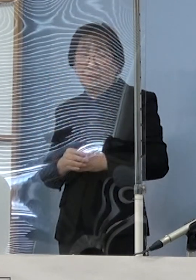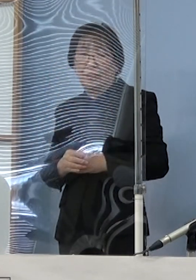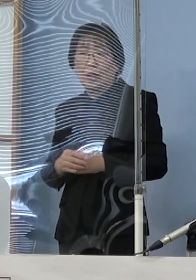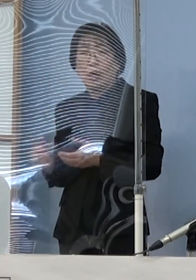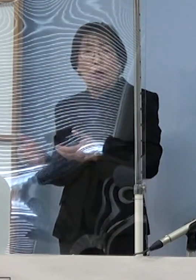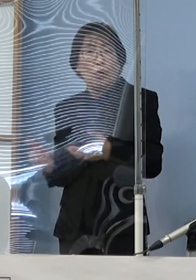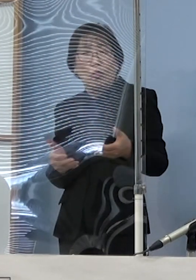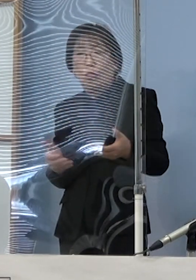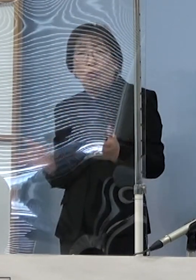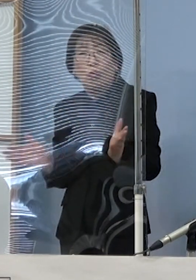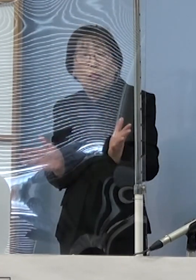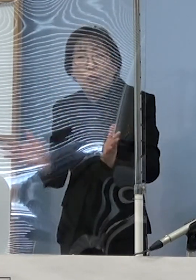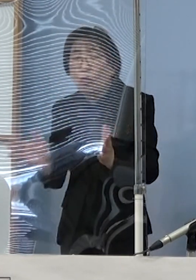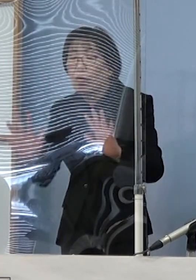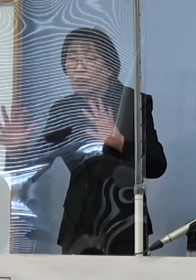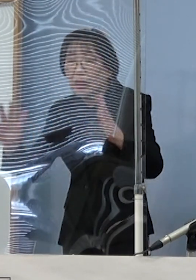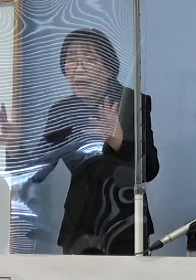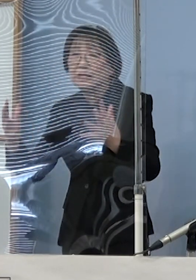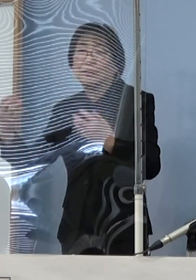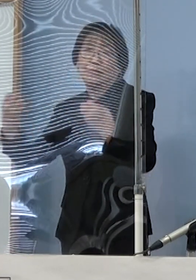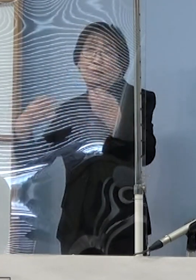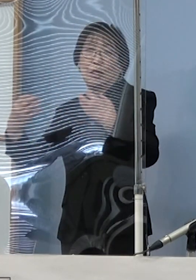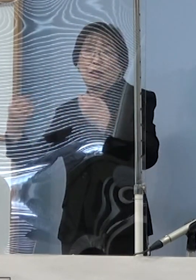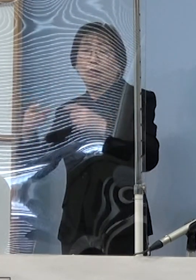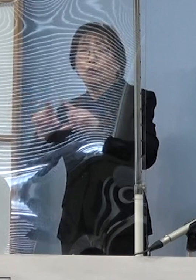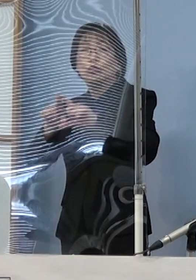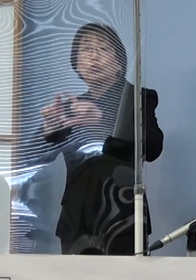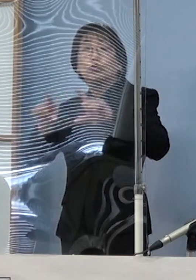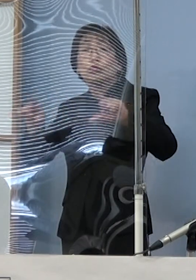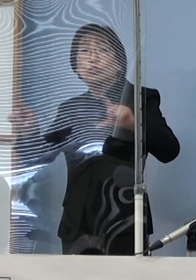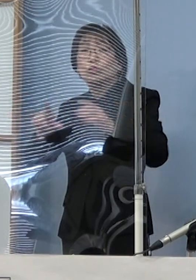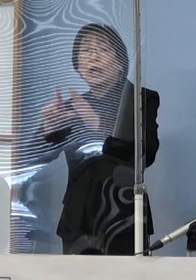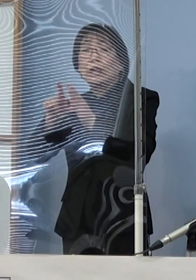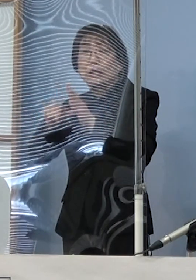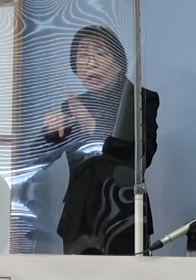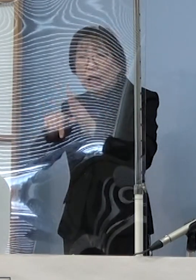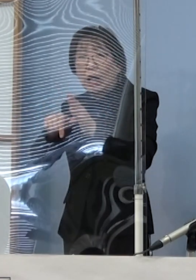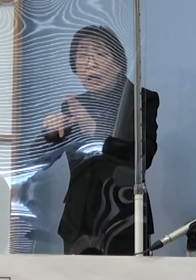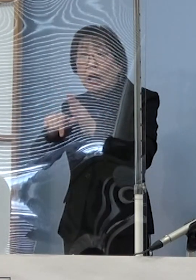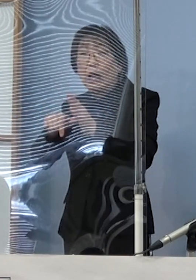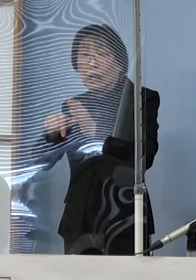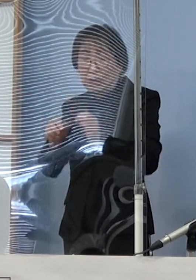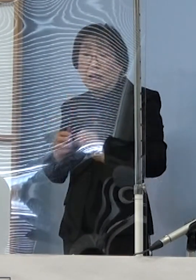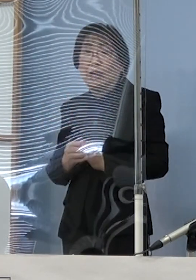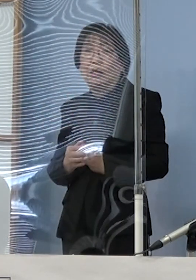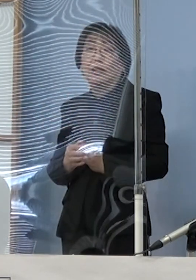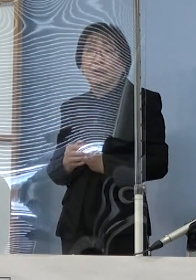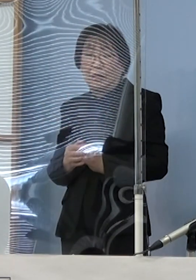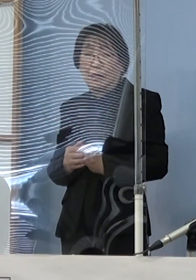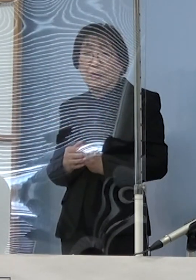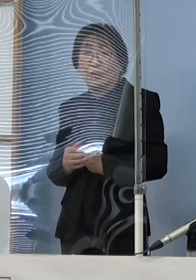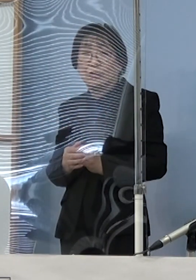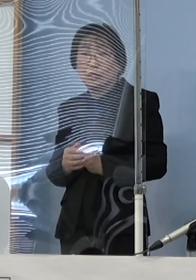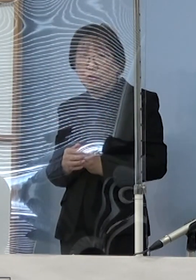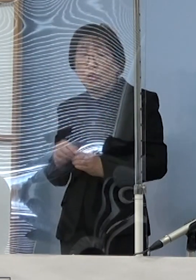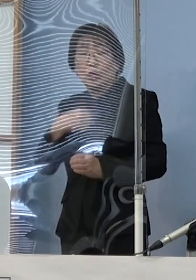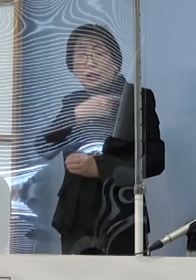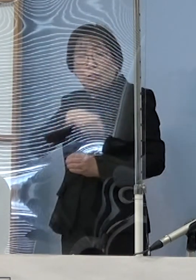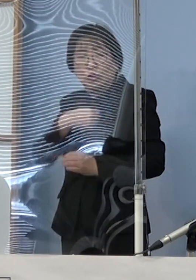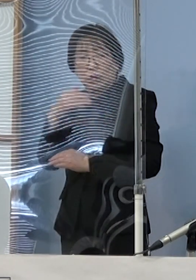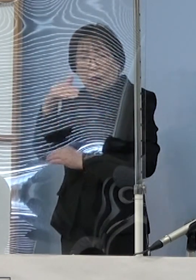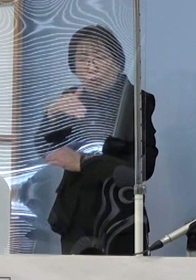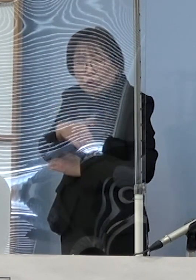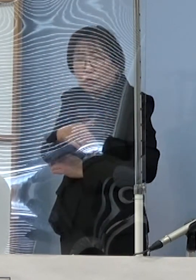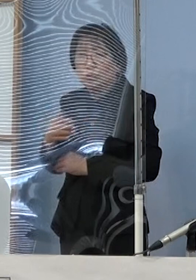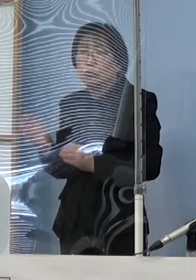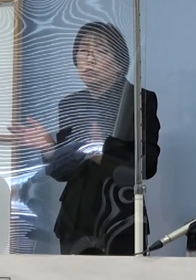ない、普通だったらこんなことになったらもうキョトキョトね、なんとなくこう多動性症候群じゃないですけど、なんかこんなになったり、